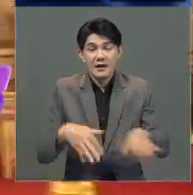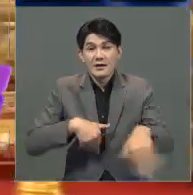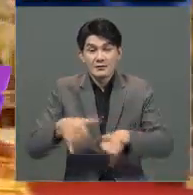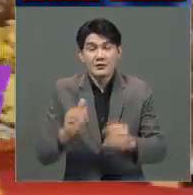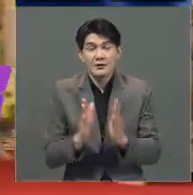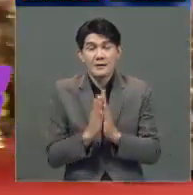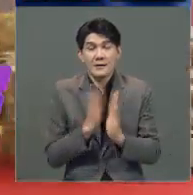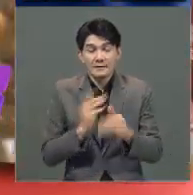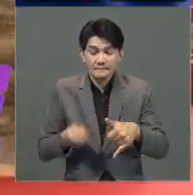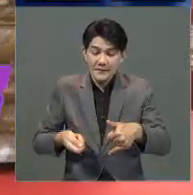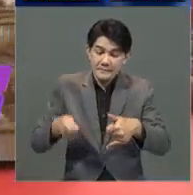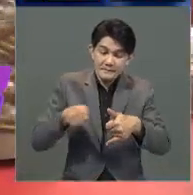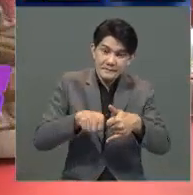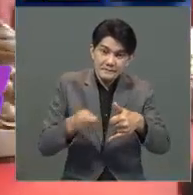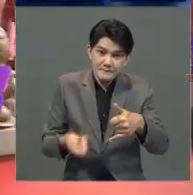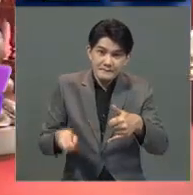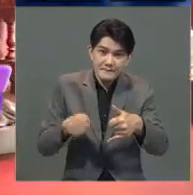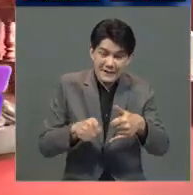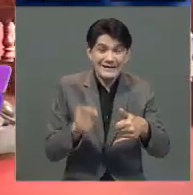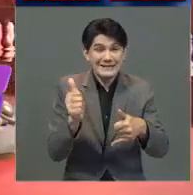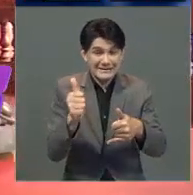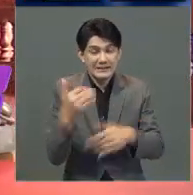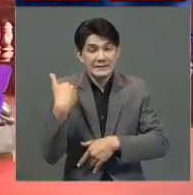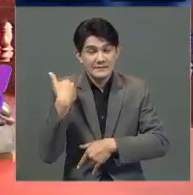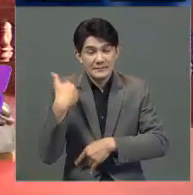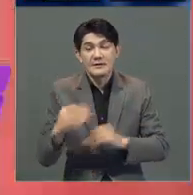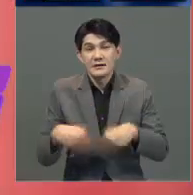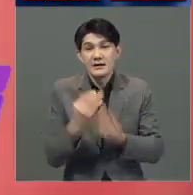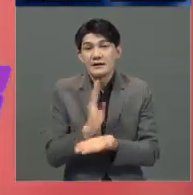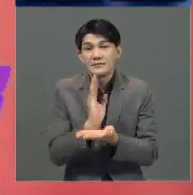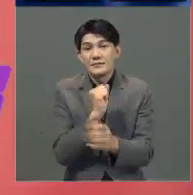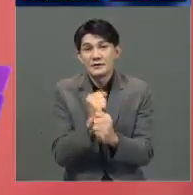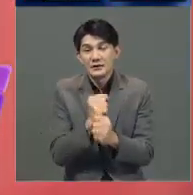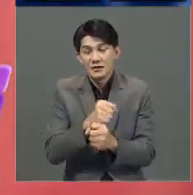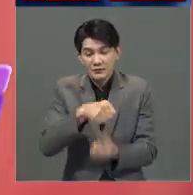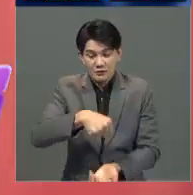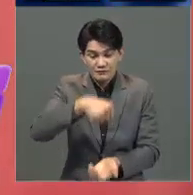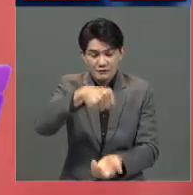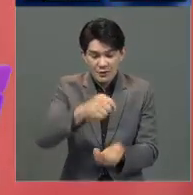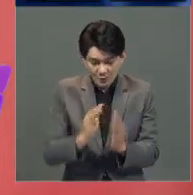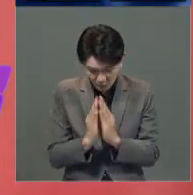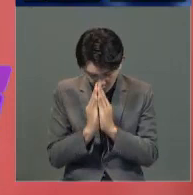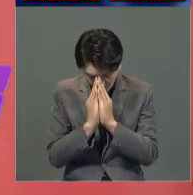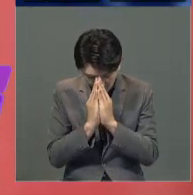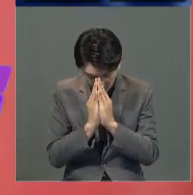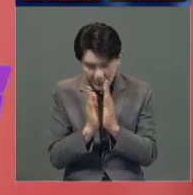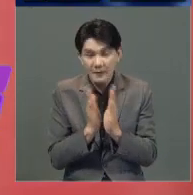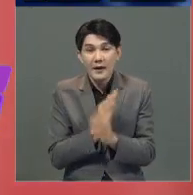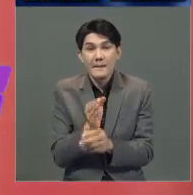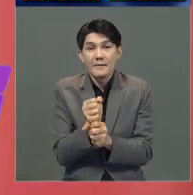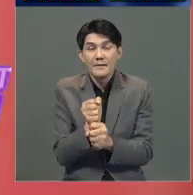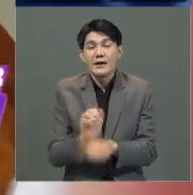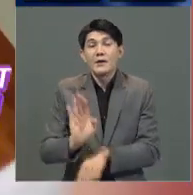ประชาชนได้สรงน้ำเพื่อความเป็นสิริมงคลแล้วก็ยังเปิดให้ทำบุญถวายสังฆทานไหว้พระพุทธชินสีห์